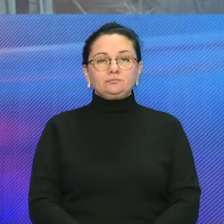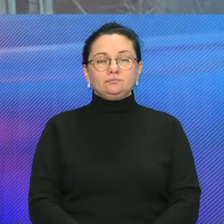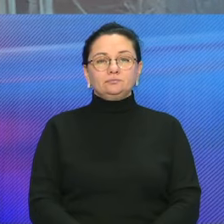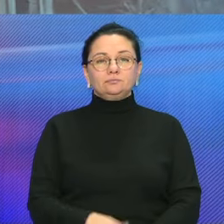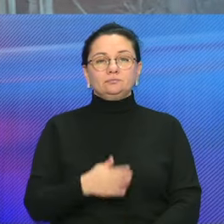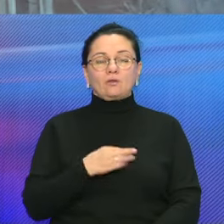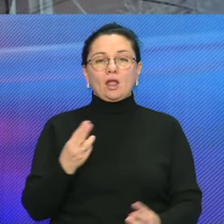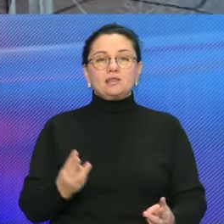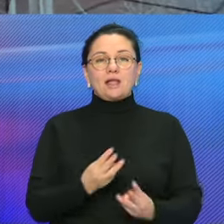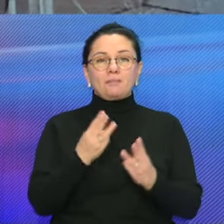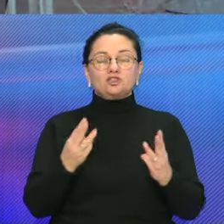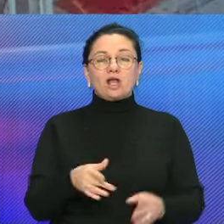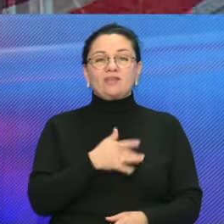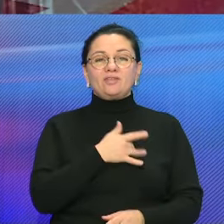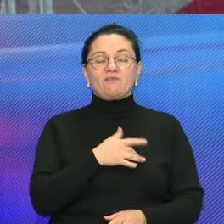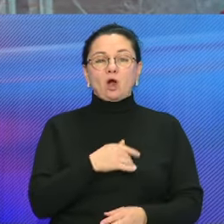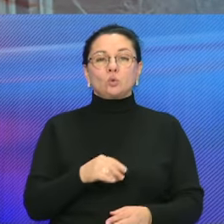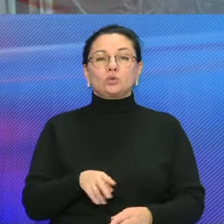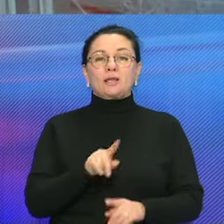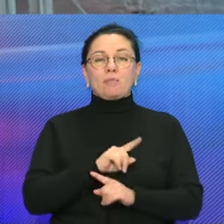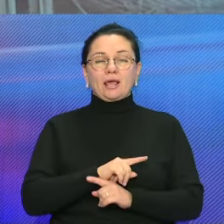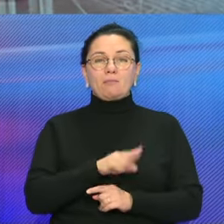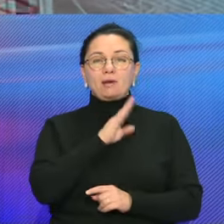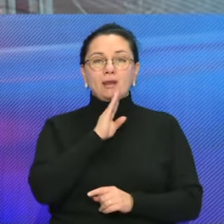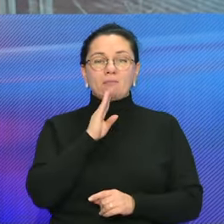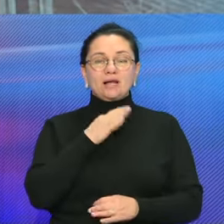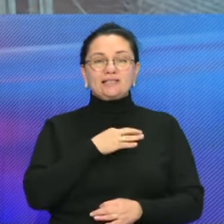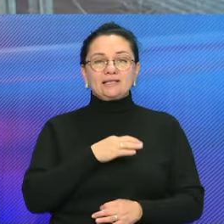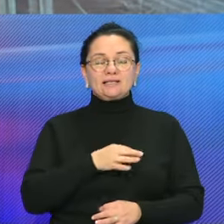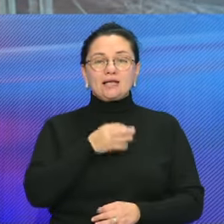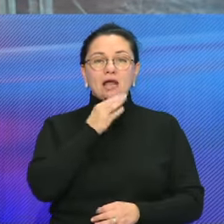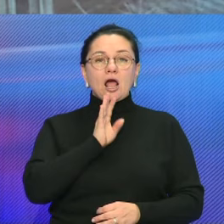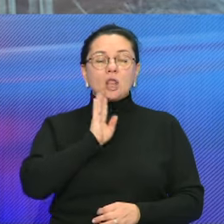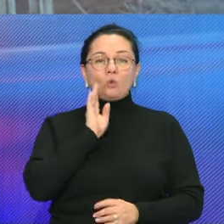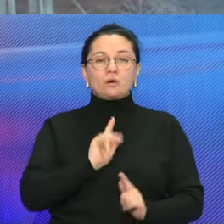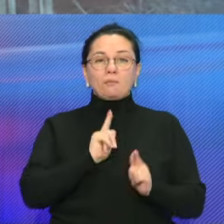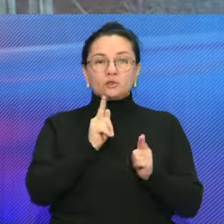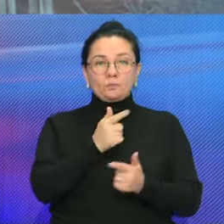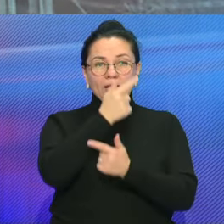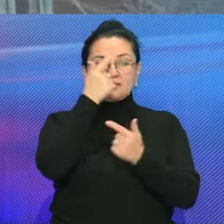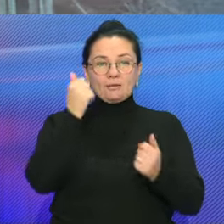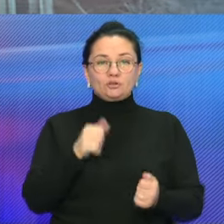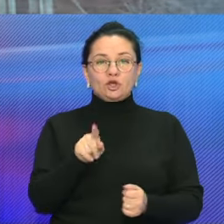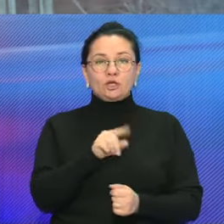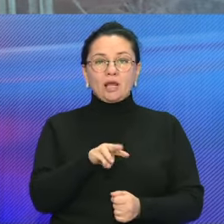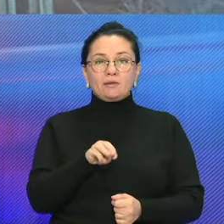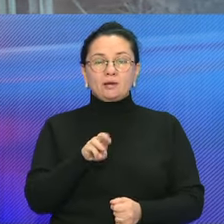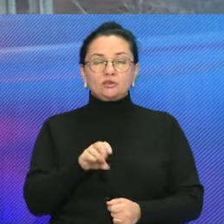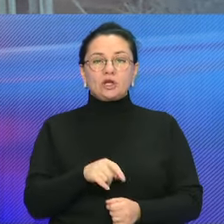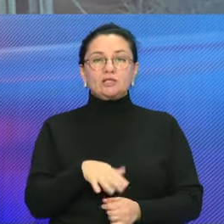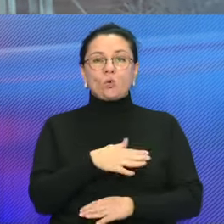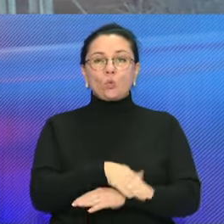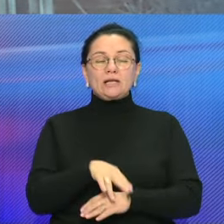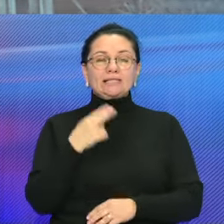На пожары у Новогрудку загинули мать и сын. Раницей у МНС поступило поведомление об том, что на улице Лицкой